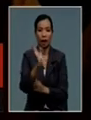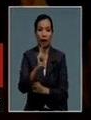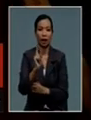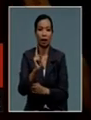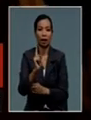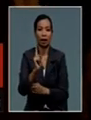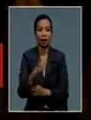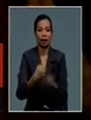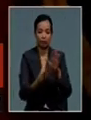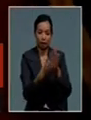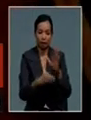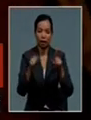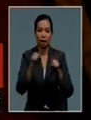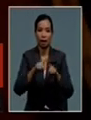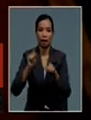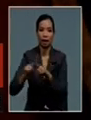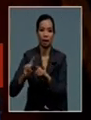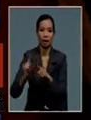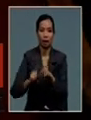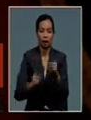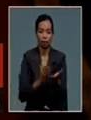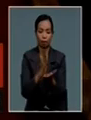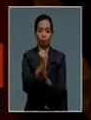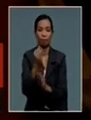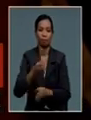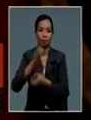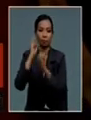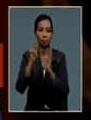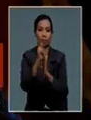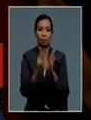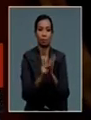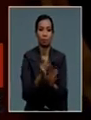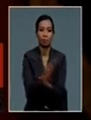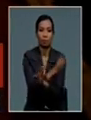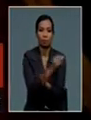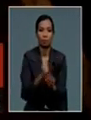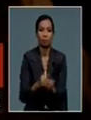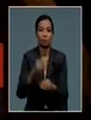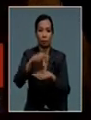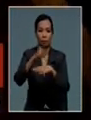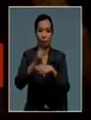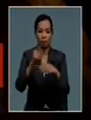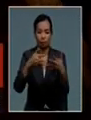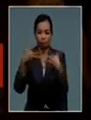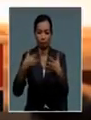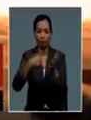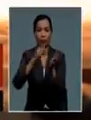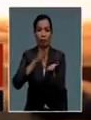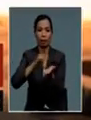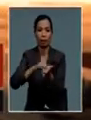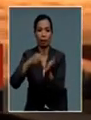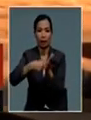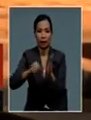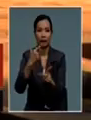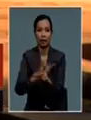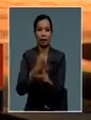รอให้เอกสารต่างๆผ่านเข้ากระบวนการพิจารณาทบทวนทางกฎหมายก่อนผู้นำสหรัฐเตรียมจะเรียกเก็บภาษีนำเข้าเหล็กกล้